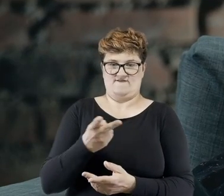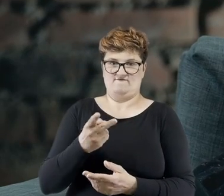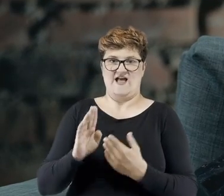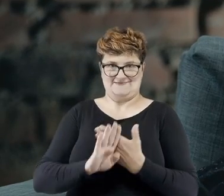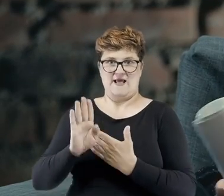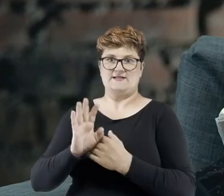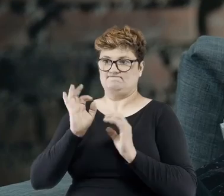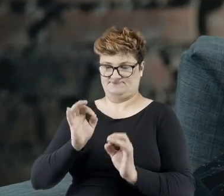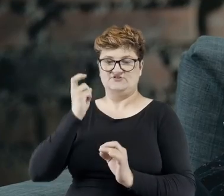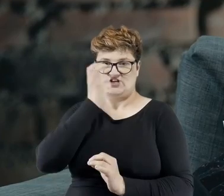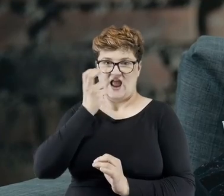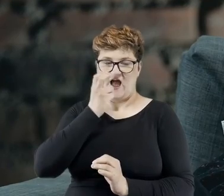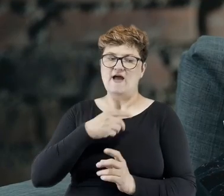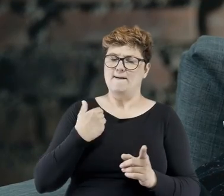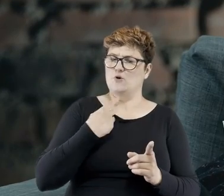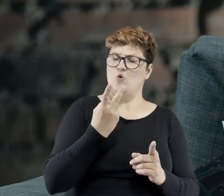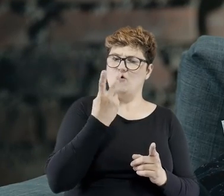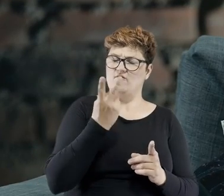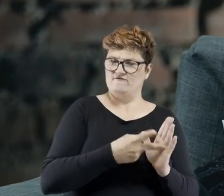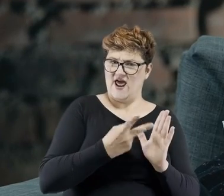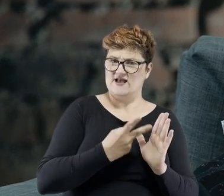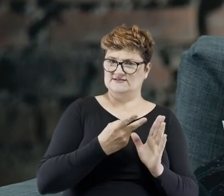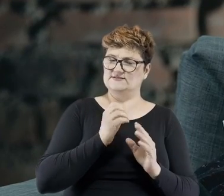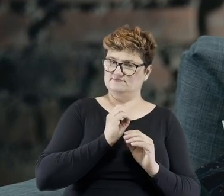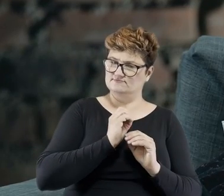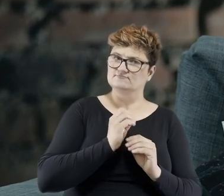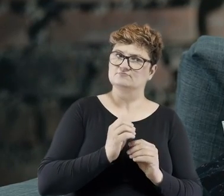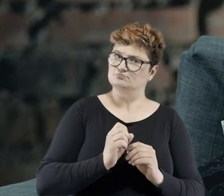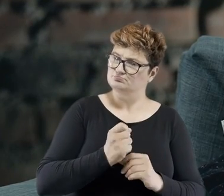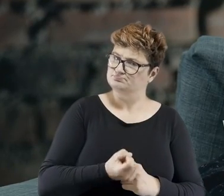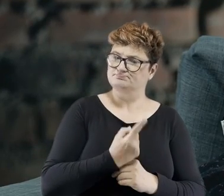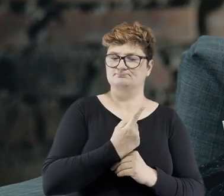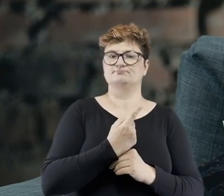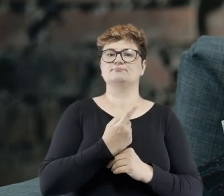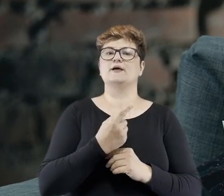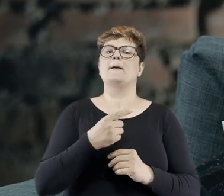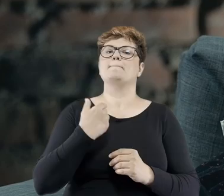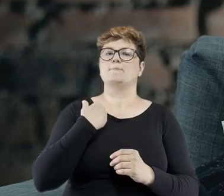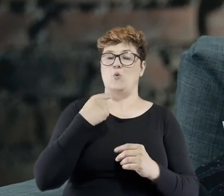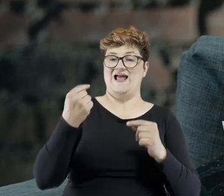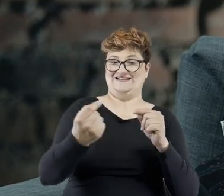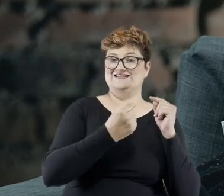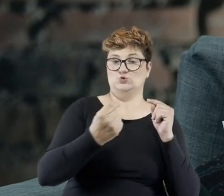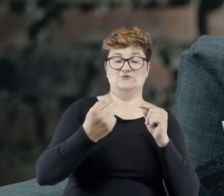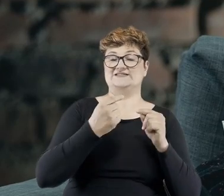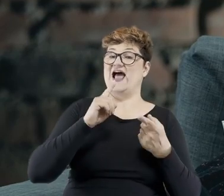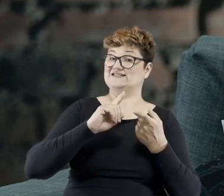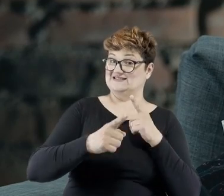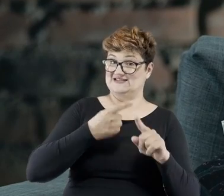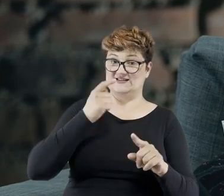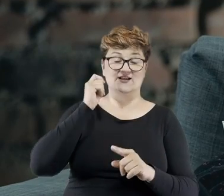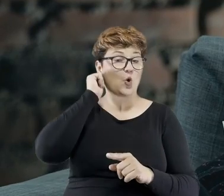ciekawe. Ale ona dwa razy interweniowała właśnie w taki dziwny sposób. Raz wzięła udział w dyskusji na temat stylu